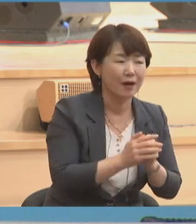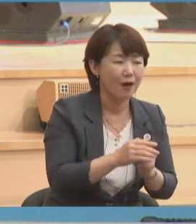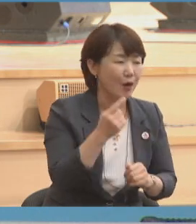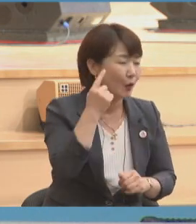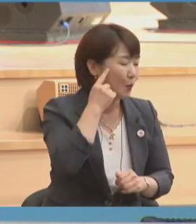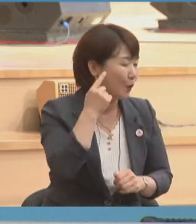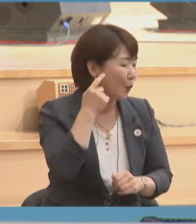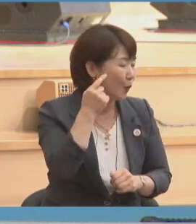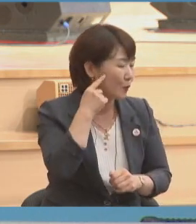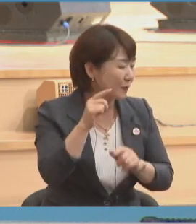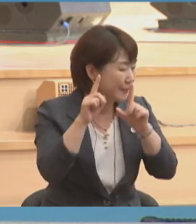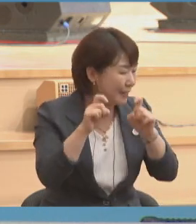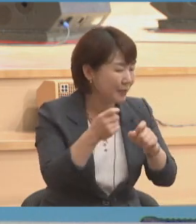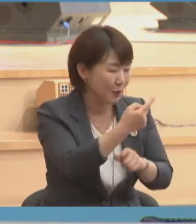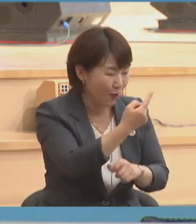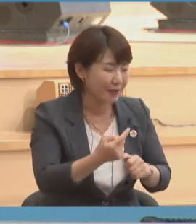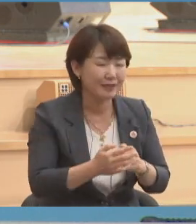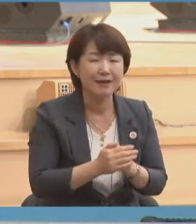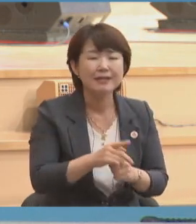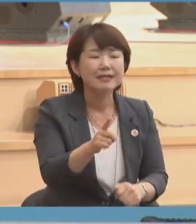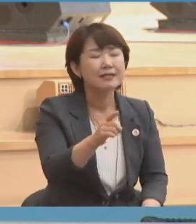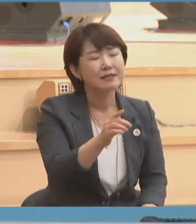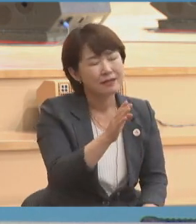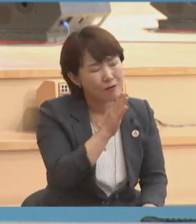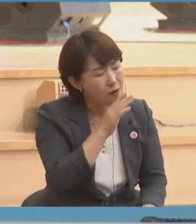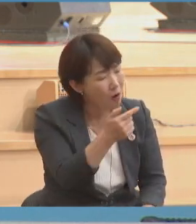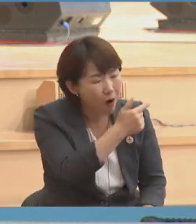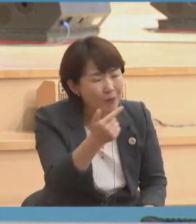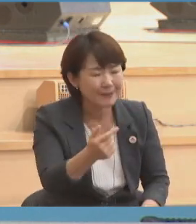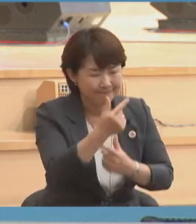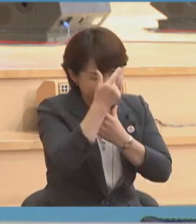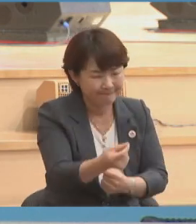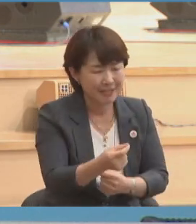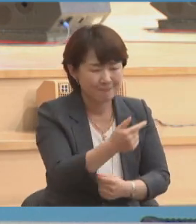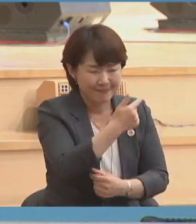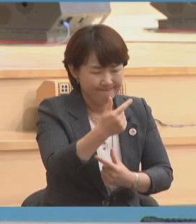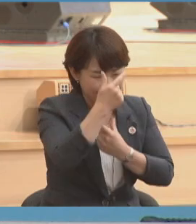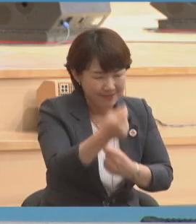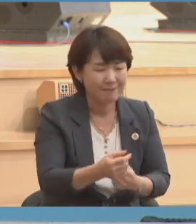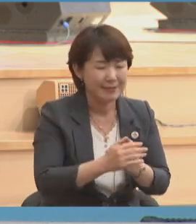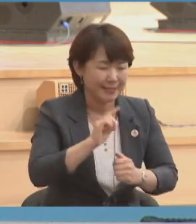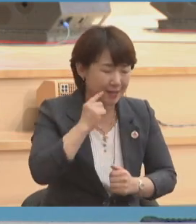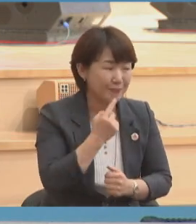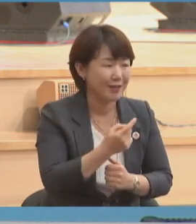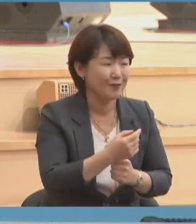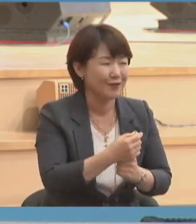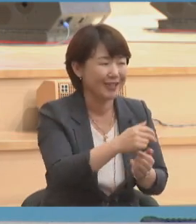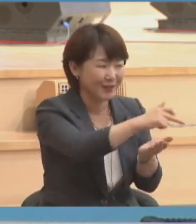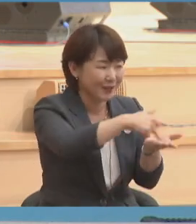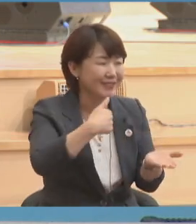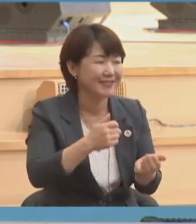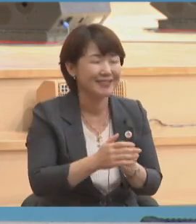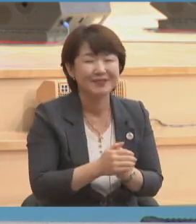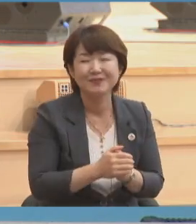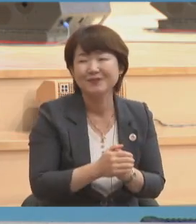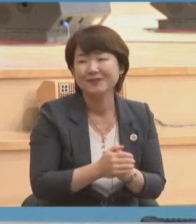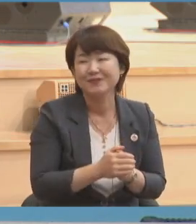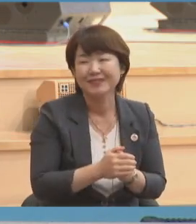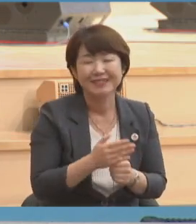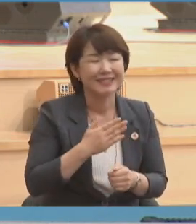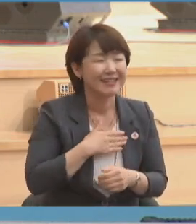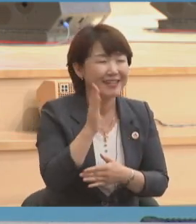사진 찍어 와가지고 이거는 진짜 진짜 황금 비율이래. 이러면서 뭐 톡이 왔어요. 제가 무슨 얘기를